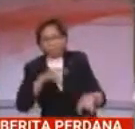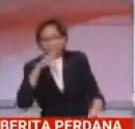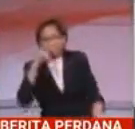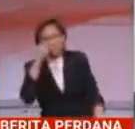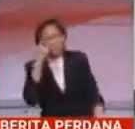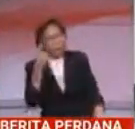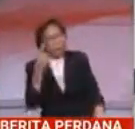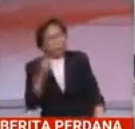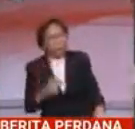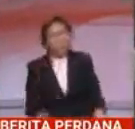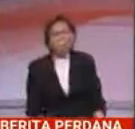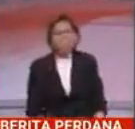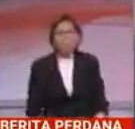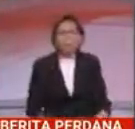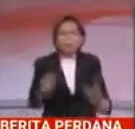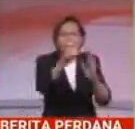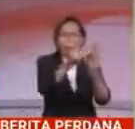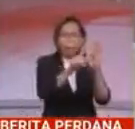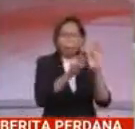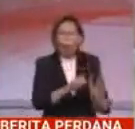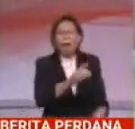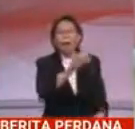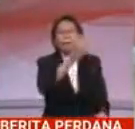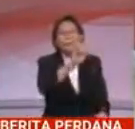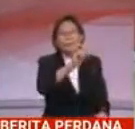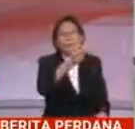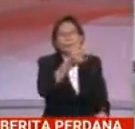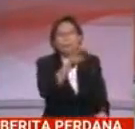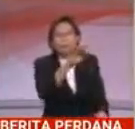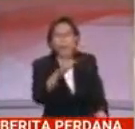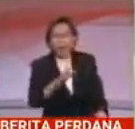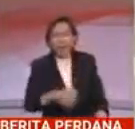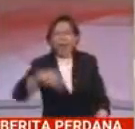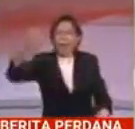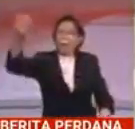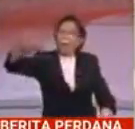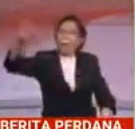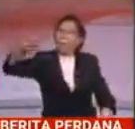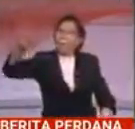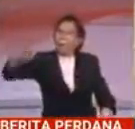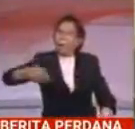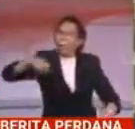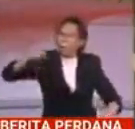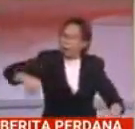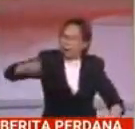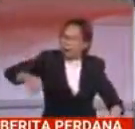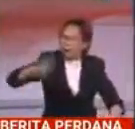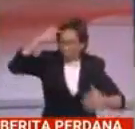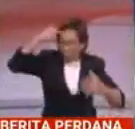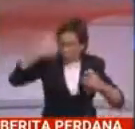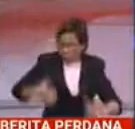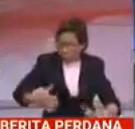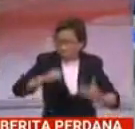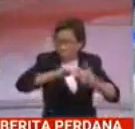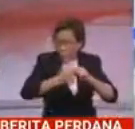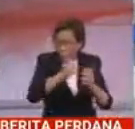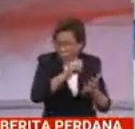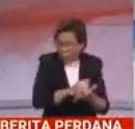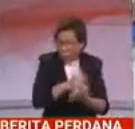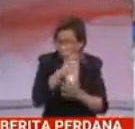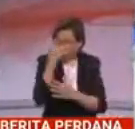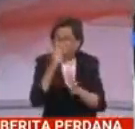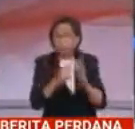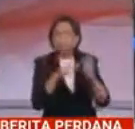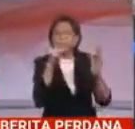difahami sepenuhnya. Peguam Tan Sri Syafie Abdullah pula berhujah, mahkamah perlu memutuskan isu itu apabila